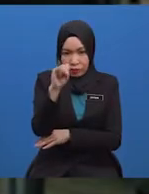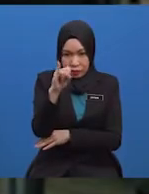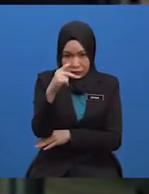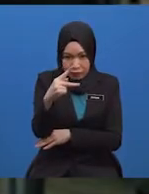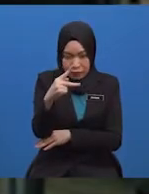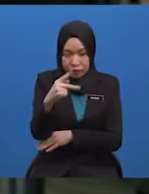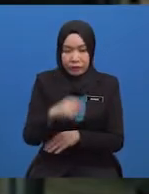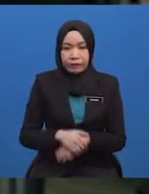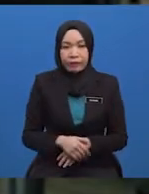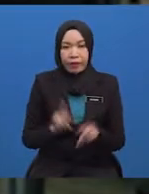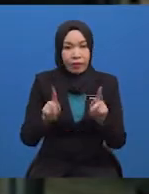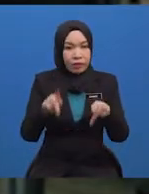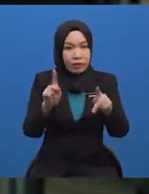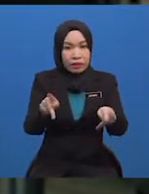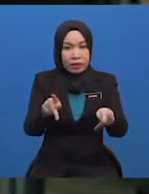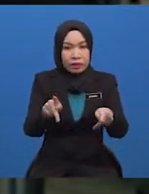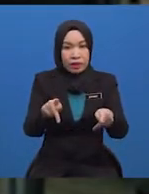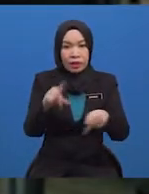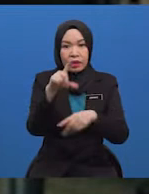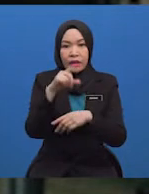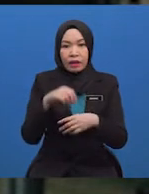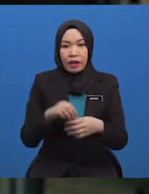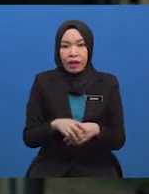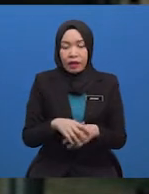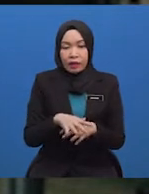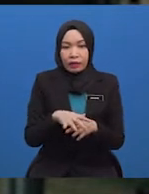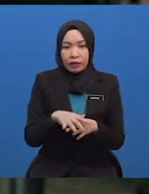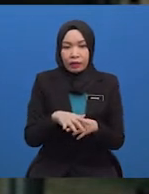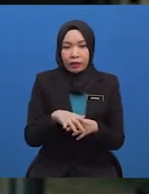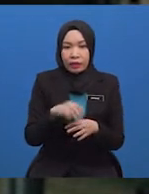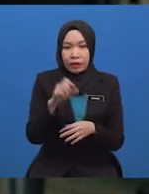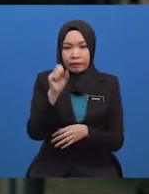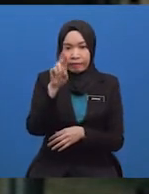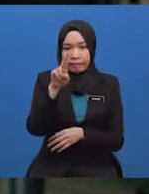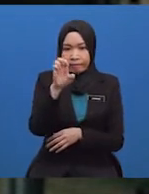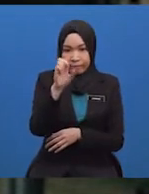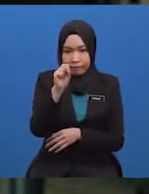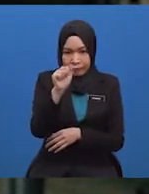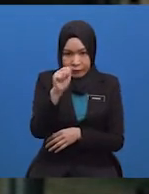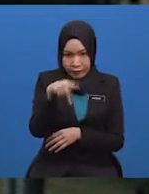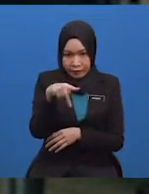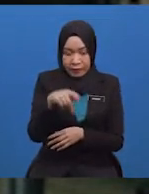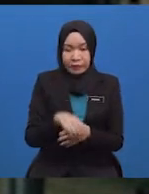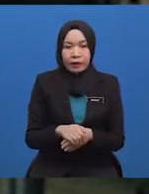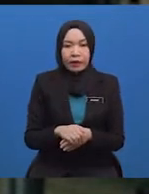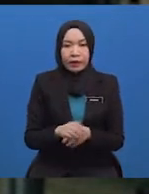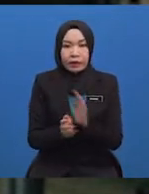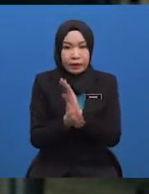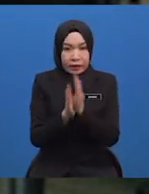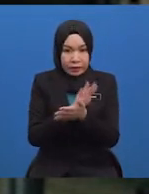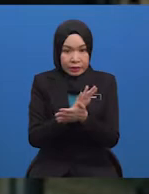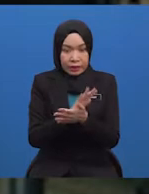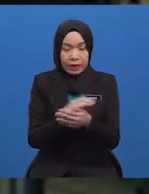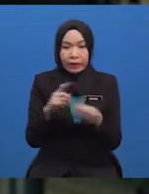Proses larut resap berlaku selepas hujan lebat. Keadaan ini juga boleh menyebabkan air di bawah tanah